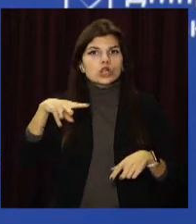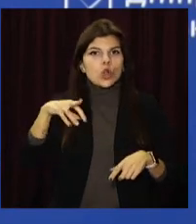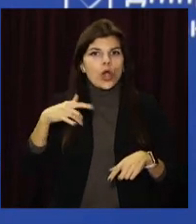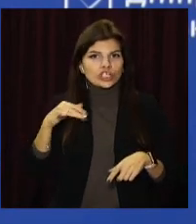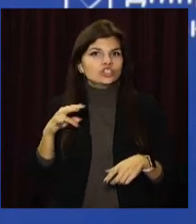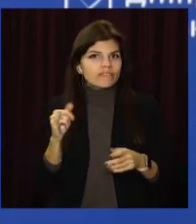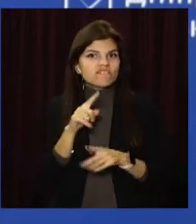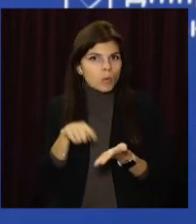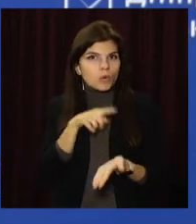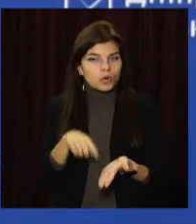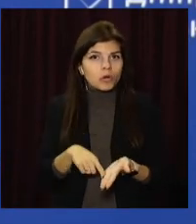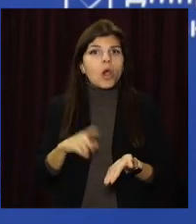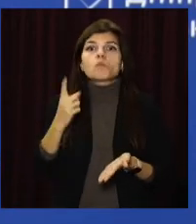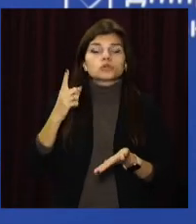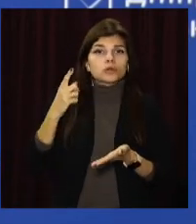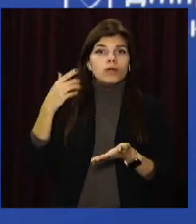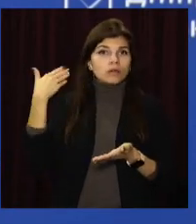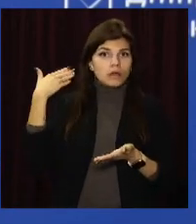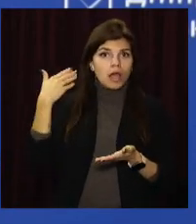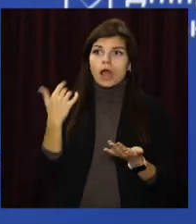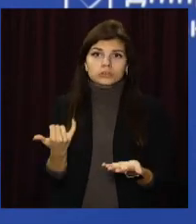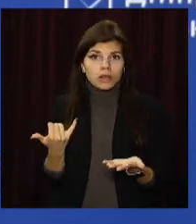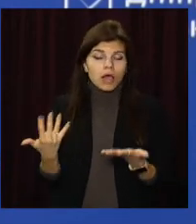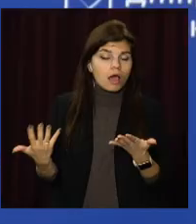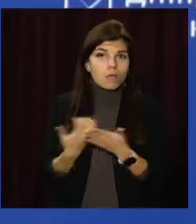так сталося тоді, чому це не станеться зараз.